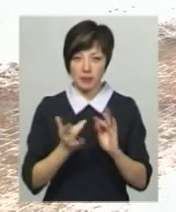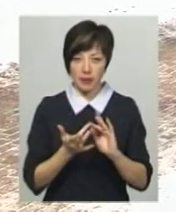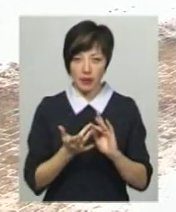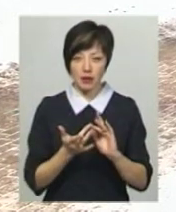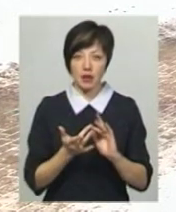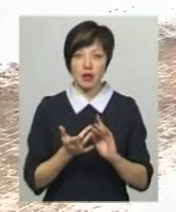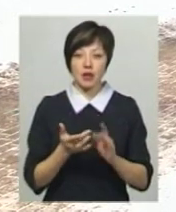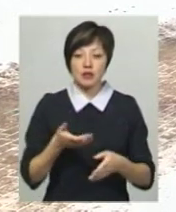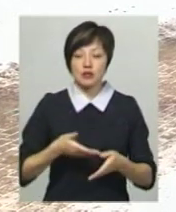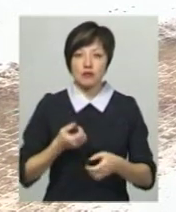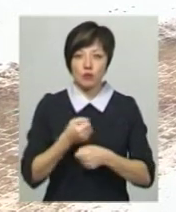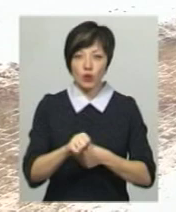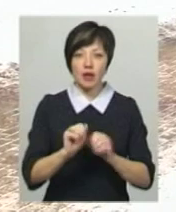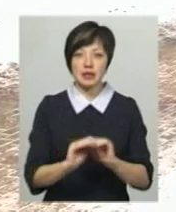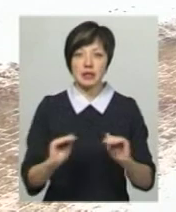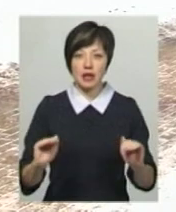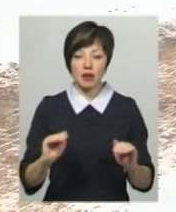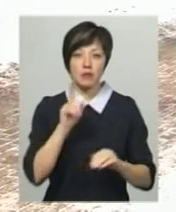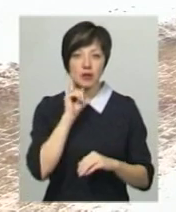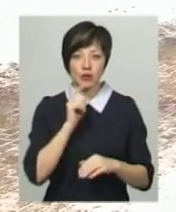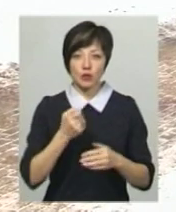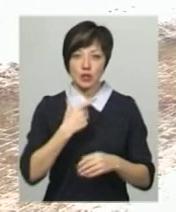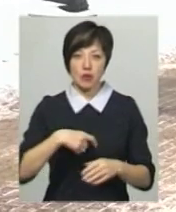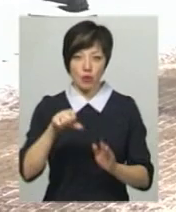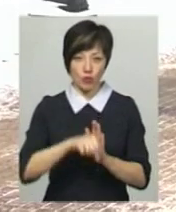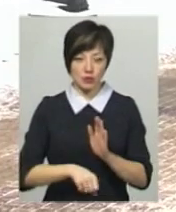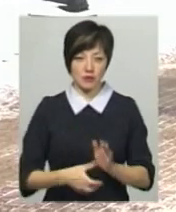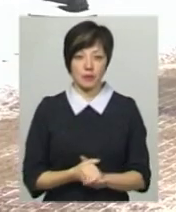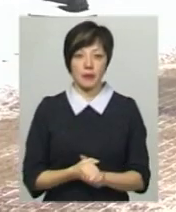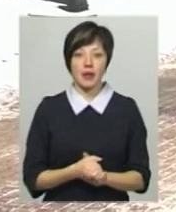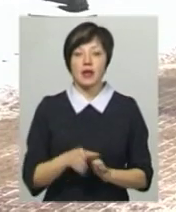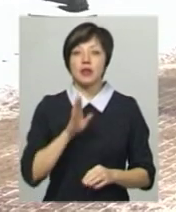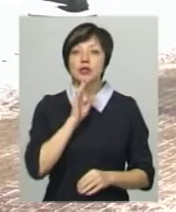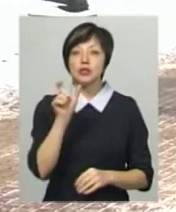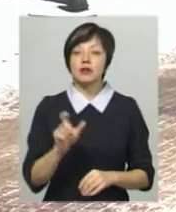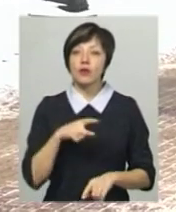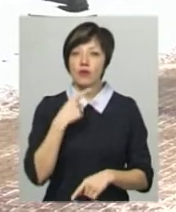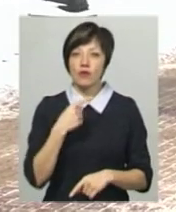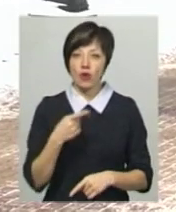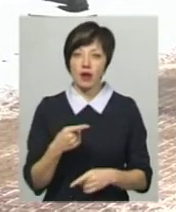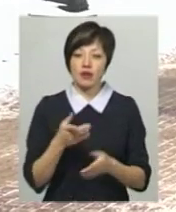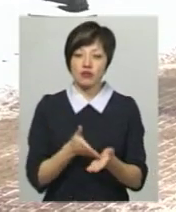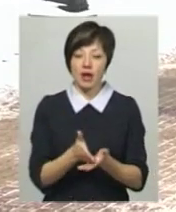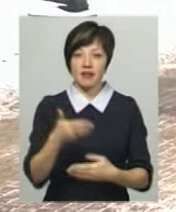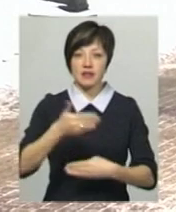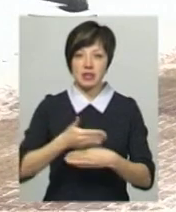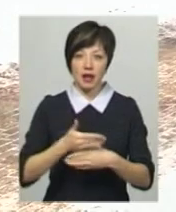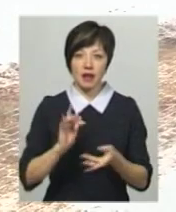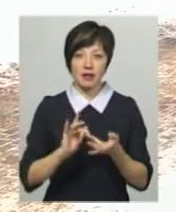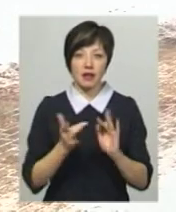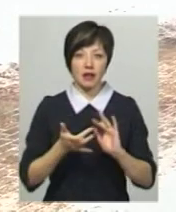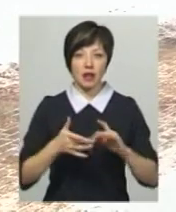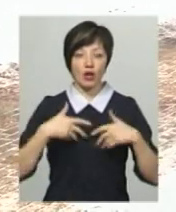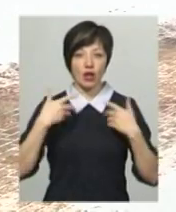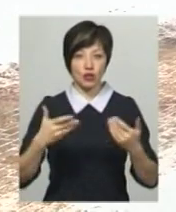мережах, які спонукають дітей, підлітків до самогубства. Марина Бортник говорить, що жанр вистави – інтернет-екшн.